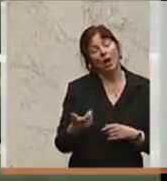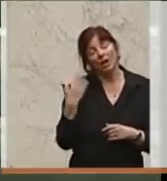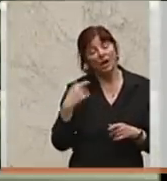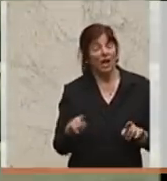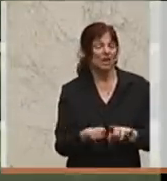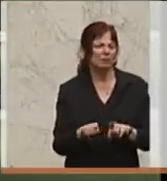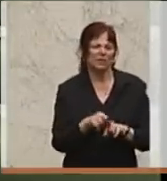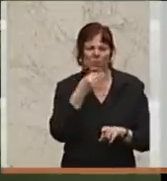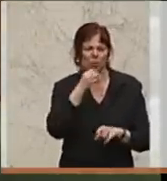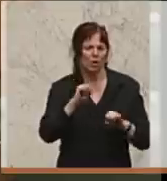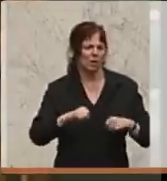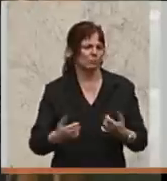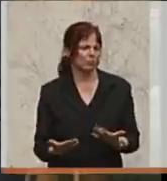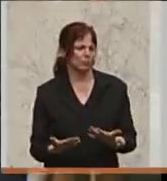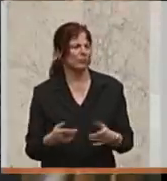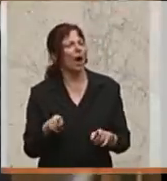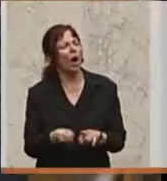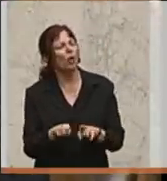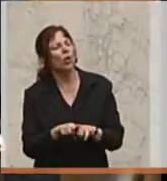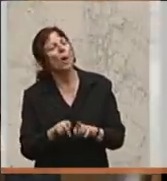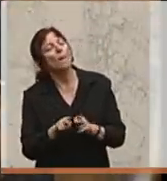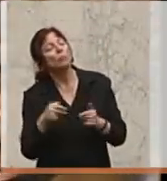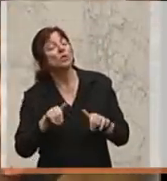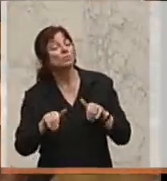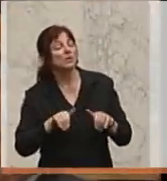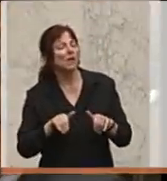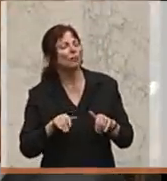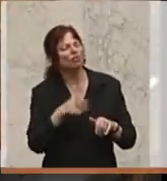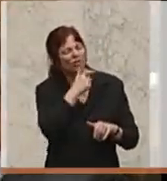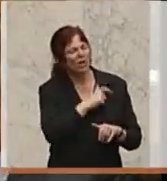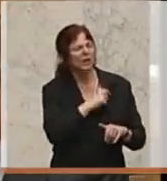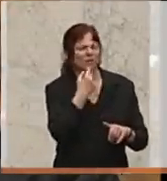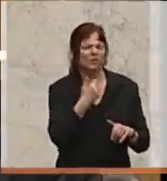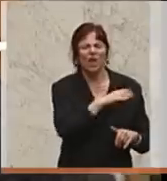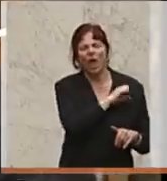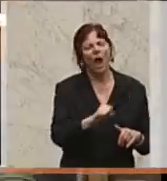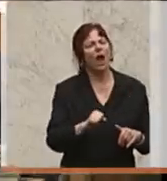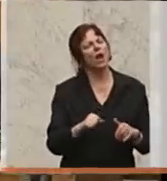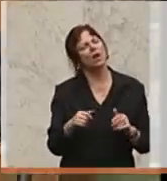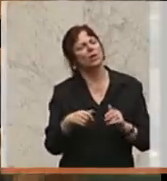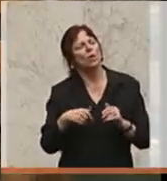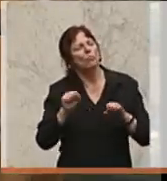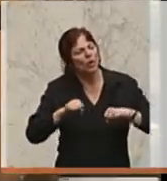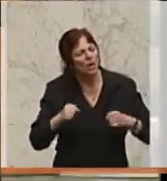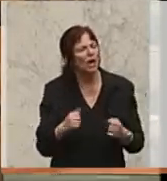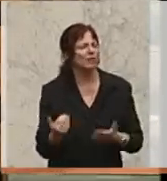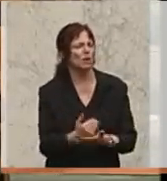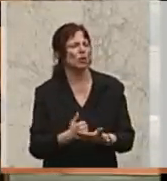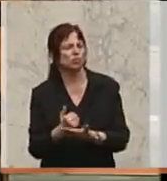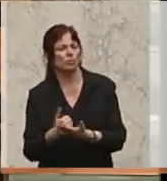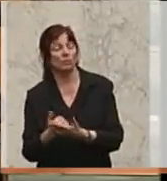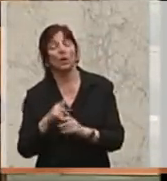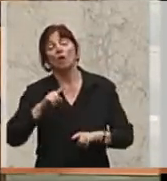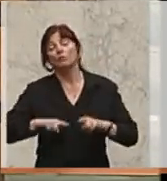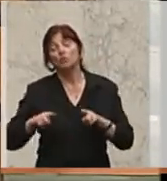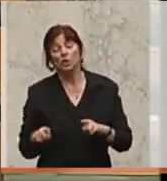stets bestrebt, sämtliche verfügbaren Rabattmöglichkeiten auszuschöpfen, die natürlich von verschiedenen Faktoren wie Zeitpunkt der Schaltung, Wochentag, Klammer